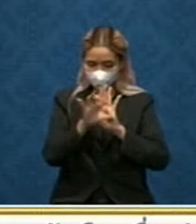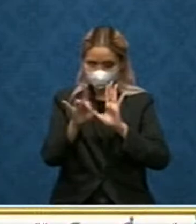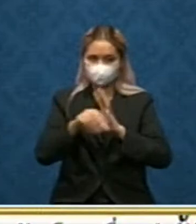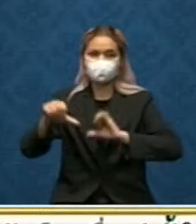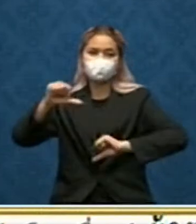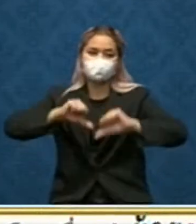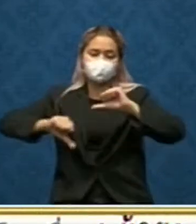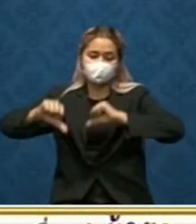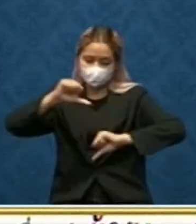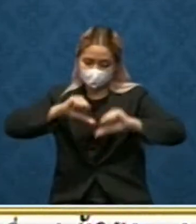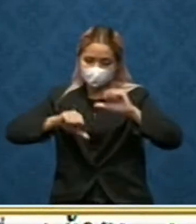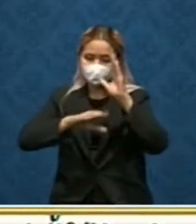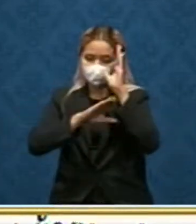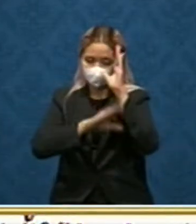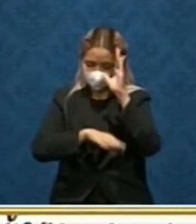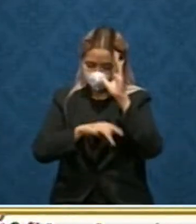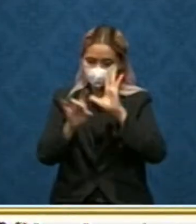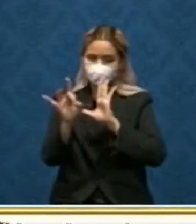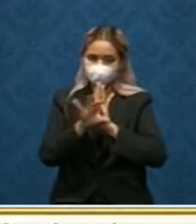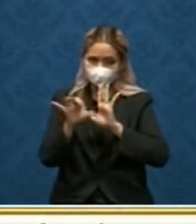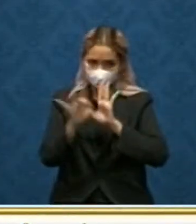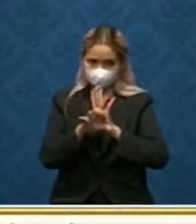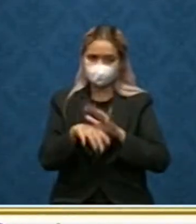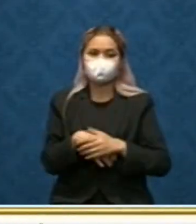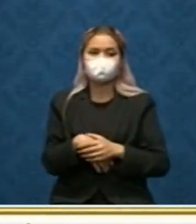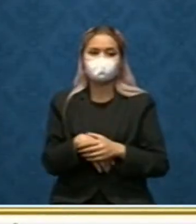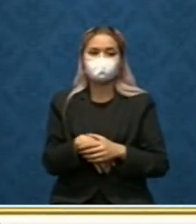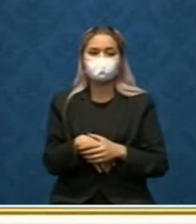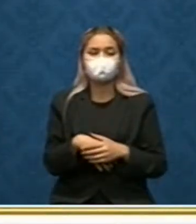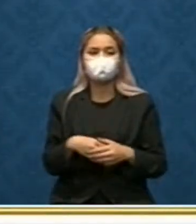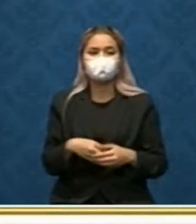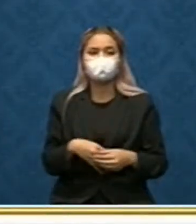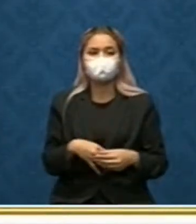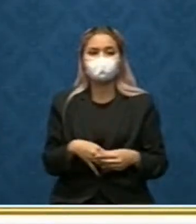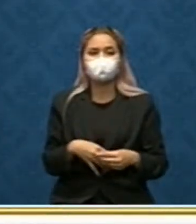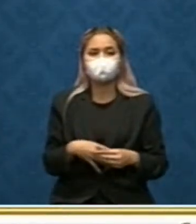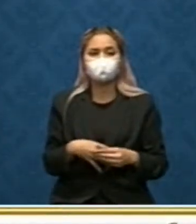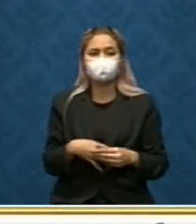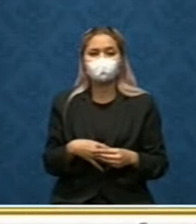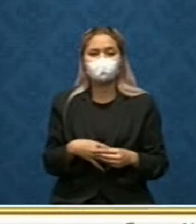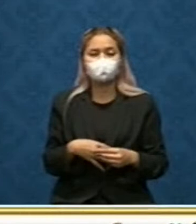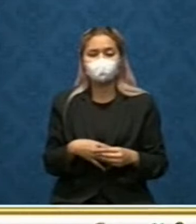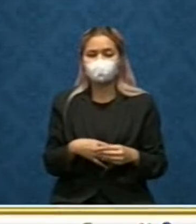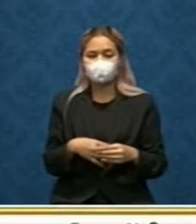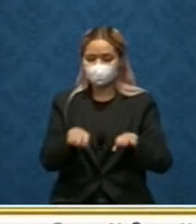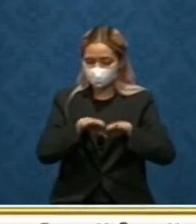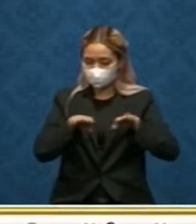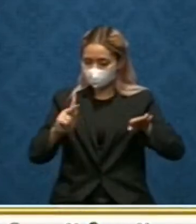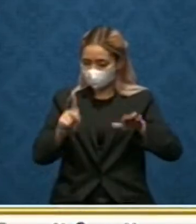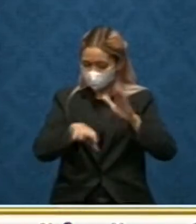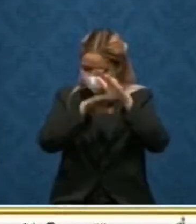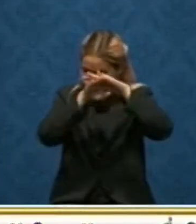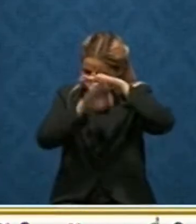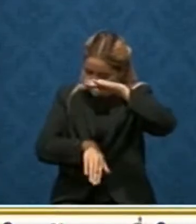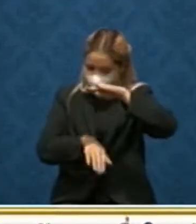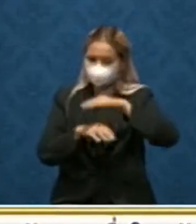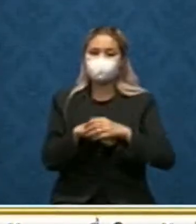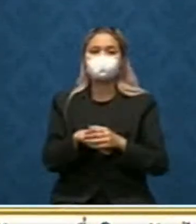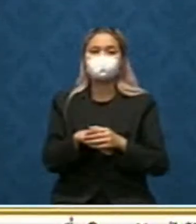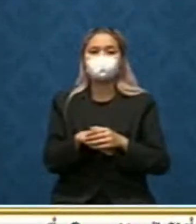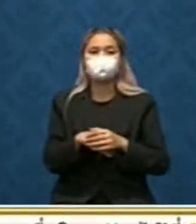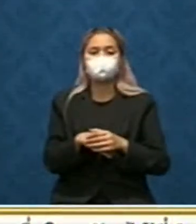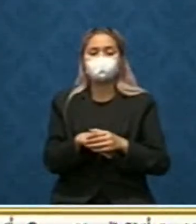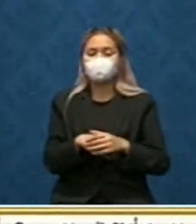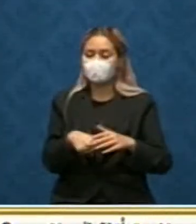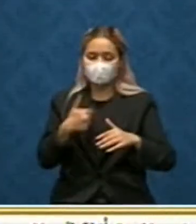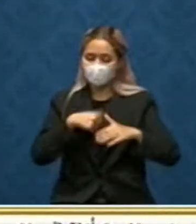ไม่ต้องพูดถึง ดูอัดับลงมาตำหัคามสมัตณะขั้นต่ำด้วยนะขั้นต่ำเขาเลี่ยง